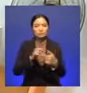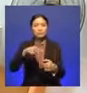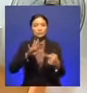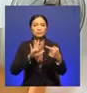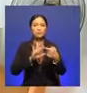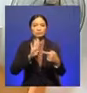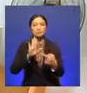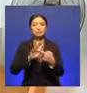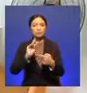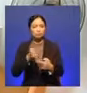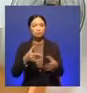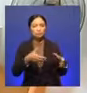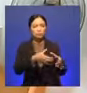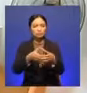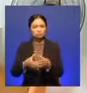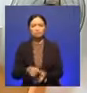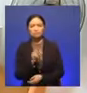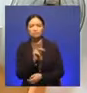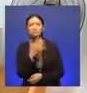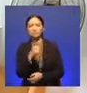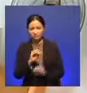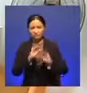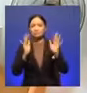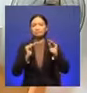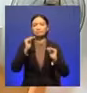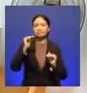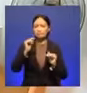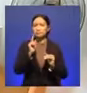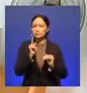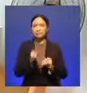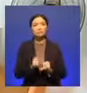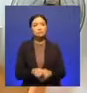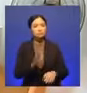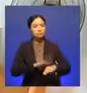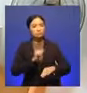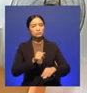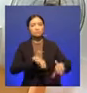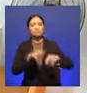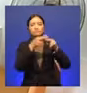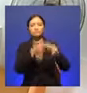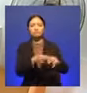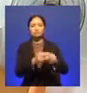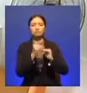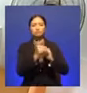ถูกพิสูจน์แล้วนะครับว่ามีความเหลื่อมล้ำเขามีความสามารถในการจัดการตัวเองได้จำกัดเขาไม่สาม